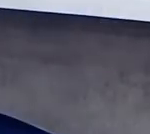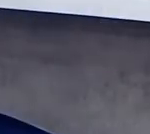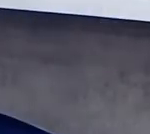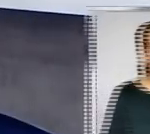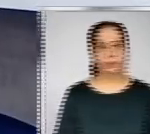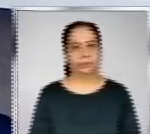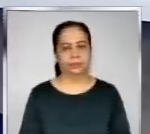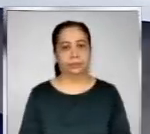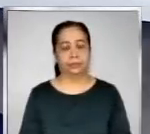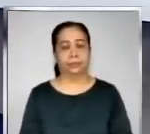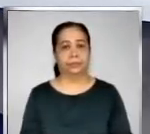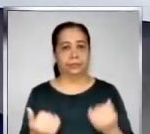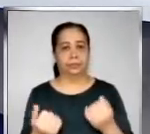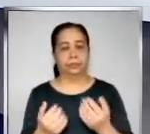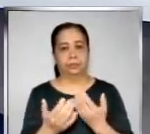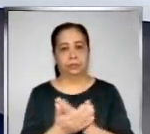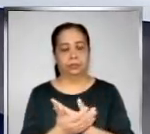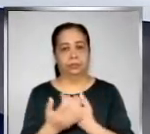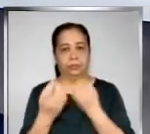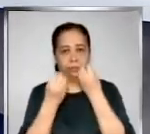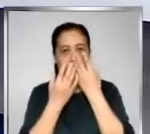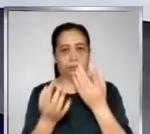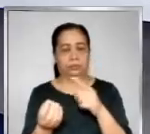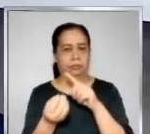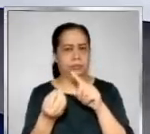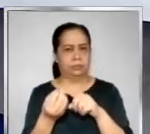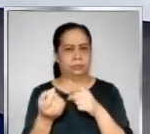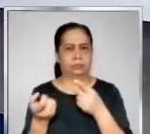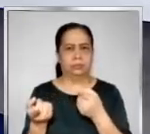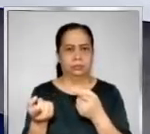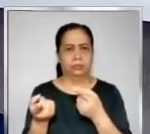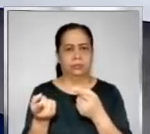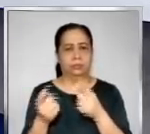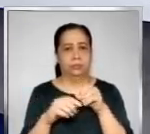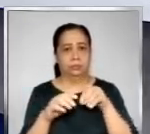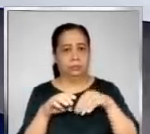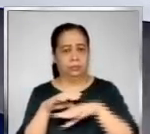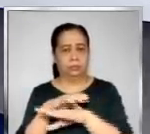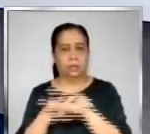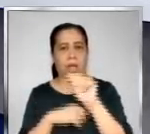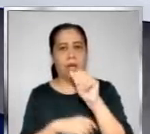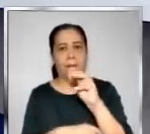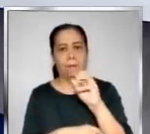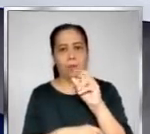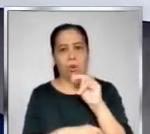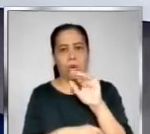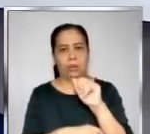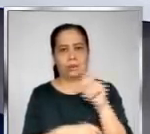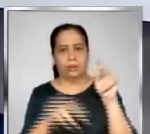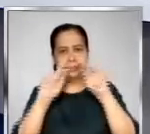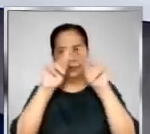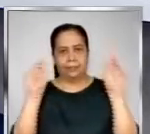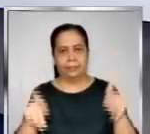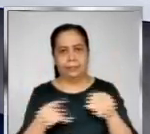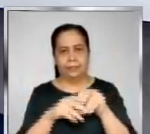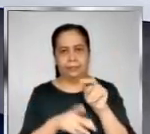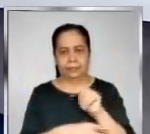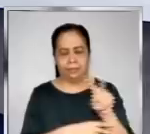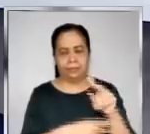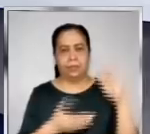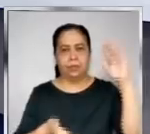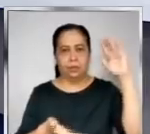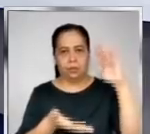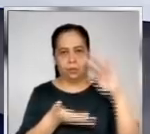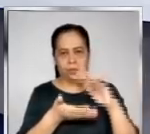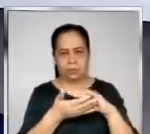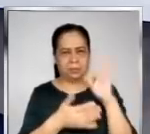Narito po ang pinakasariwang impormasyon tungkol doon sa tumagas na amonya sa isang planta ng yelo sa Nabotas. Humupa na raw po yung masangsang